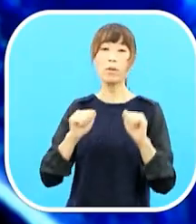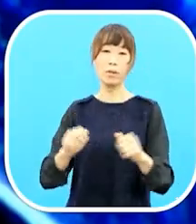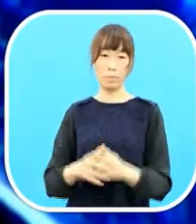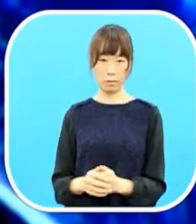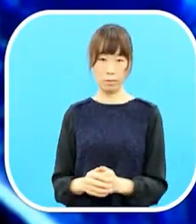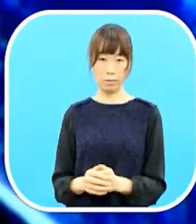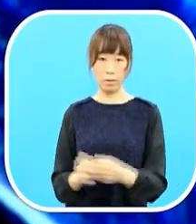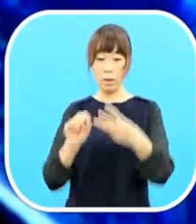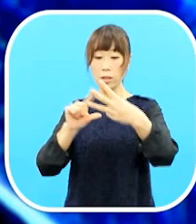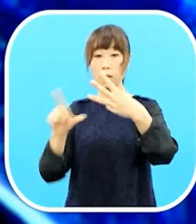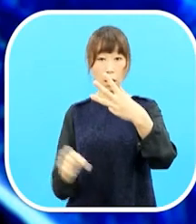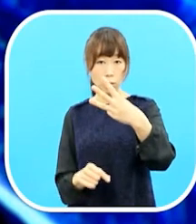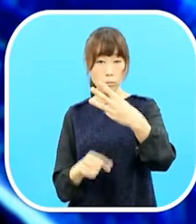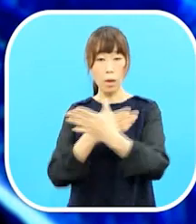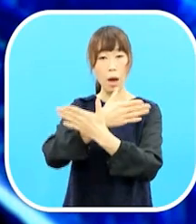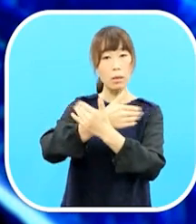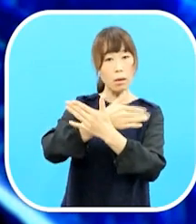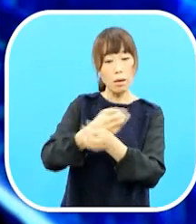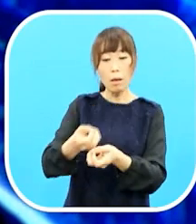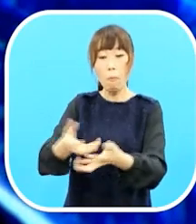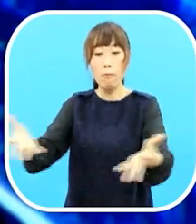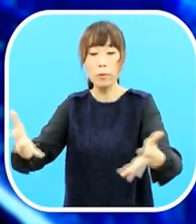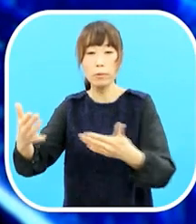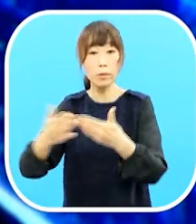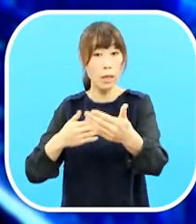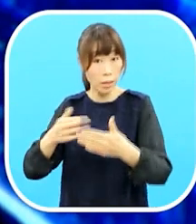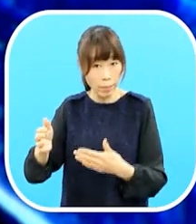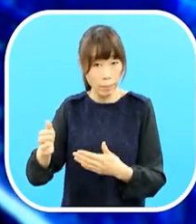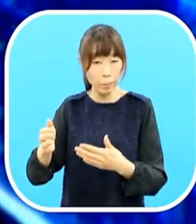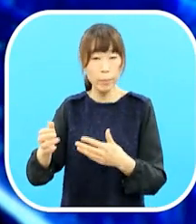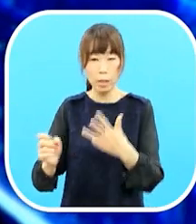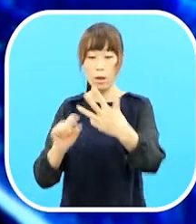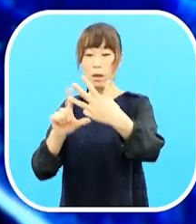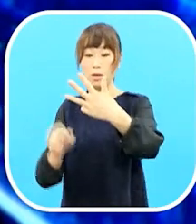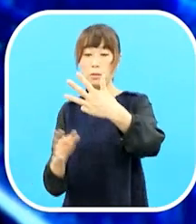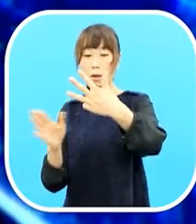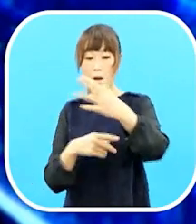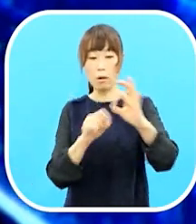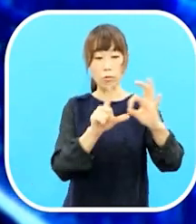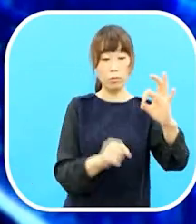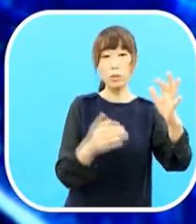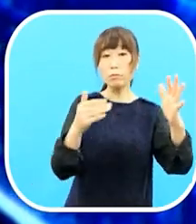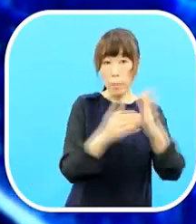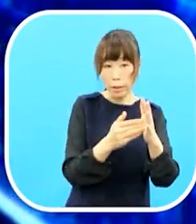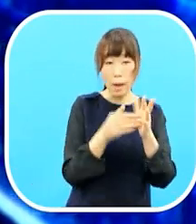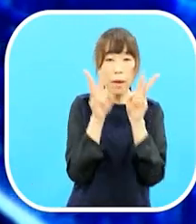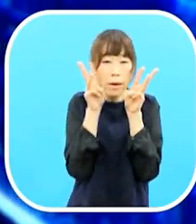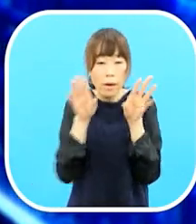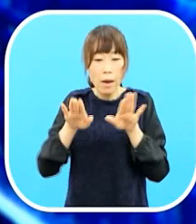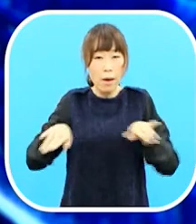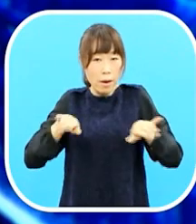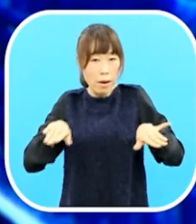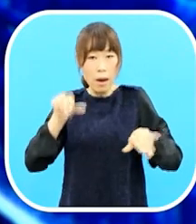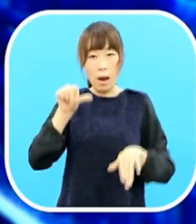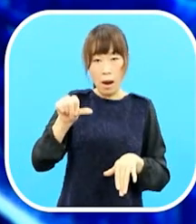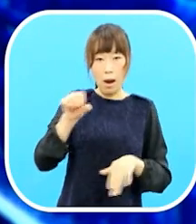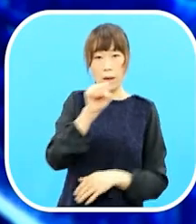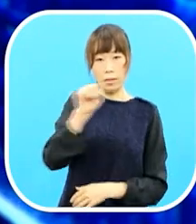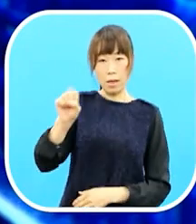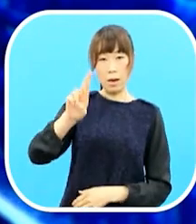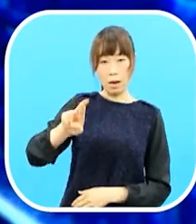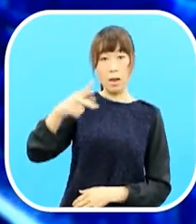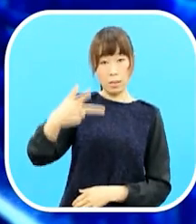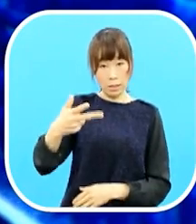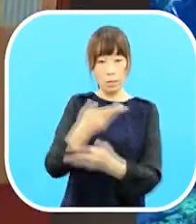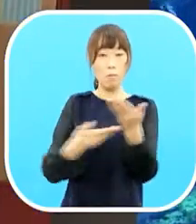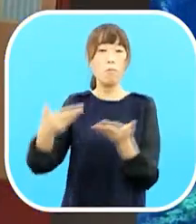えば3月にはハタハタの放流体験を行ったり、8月から10月まではアザラシと触れ合えるぷかぷかアザラシというイベントも